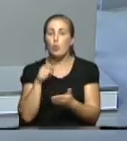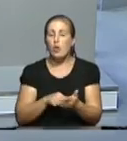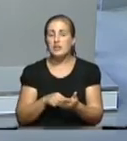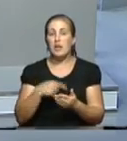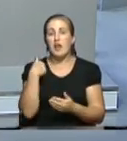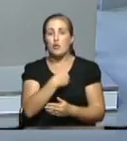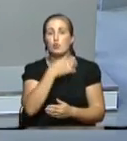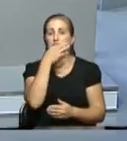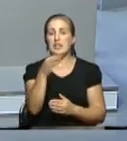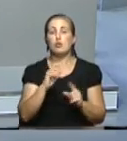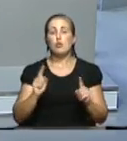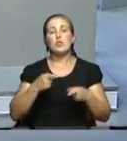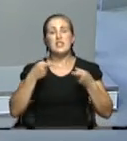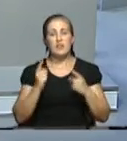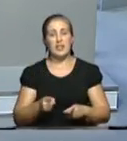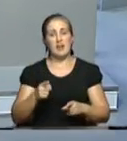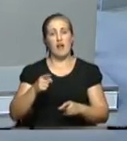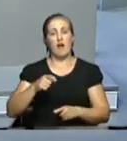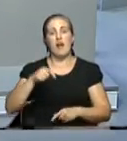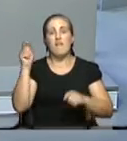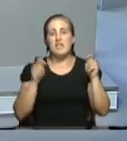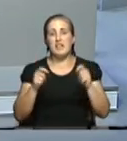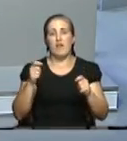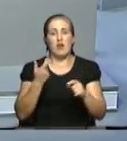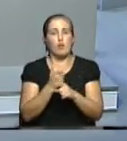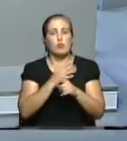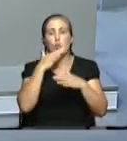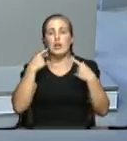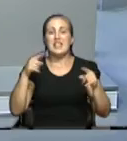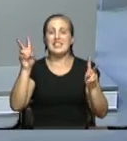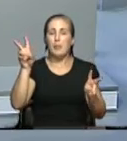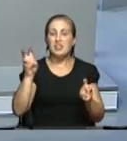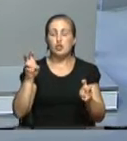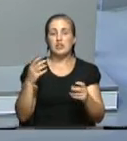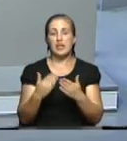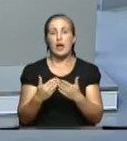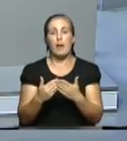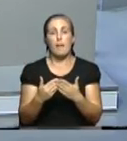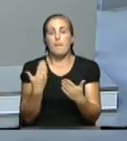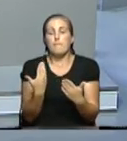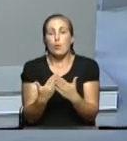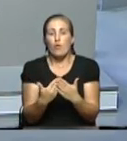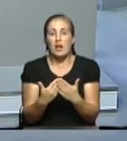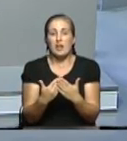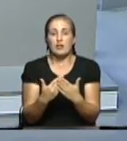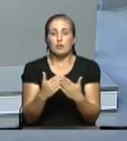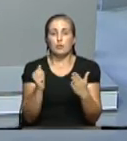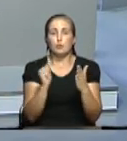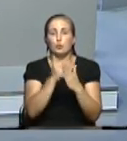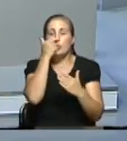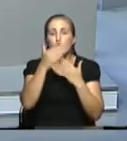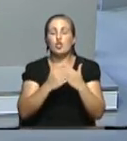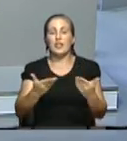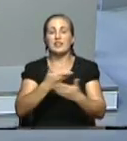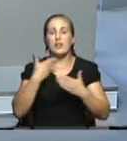я хочу сказать что действительно фестивале много разных тематических вот буквально стучится к нам фестиваль